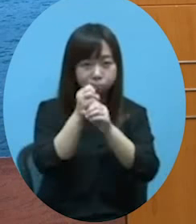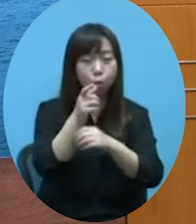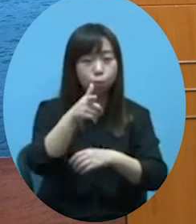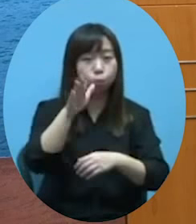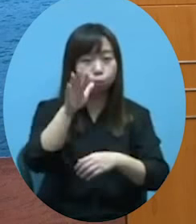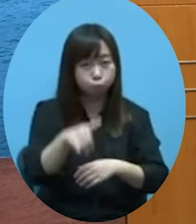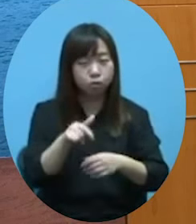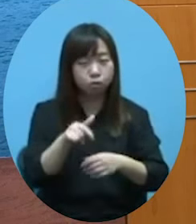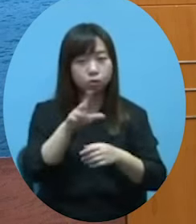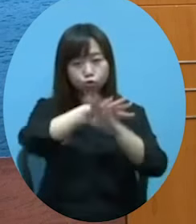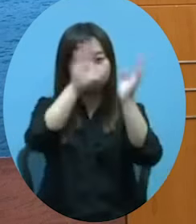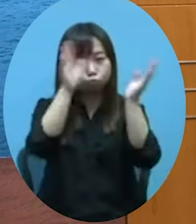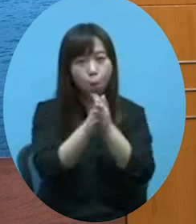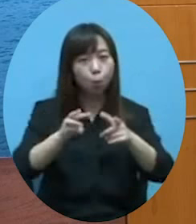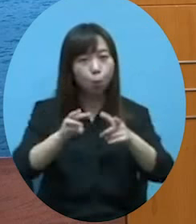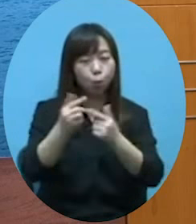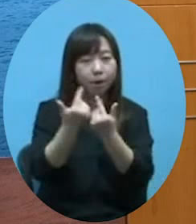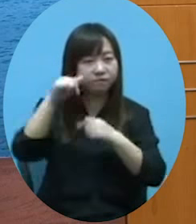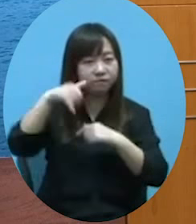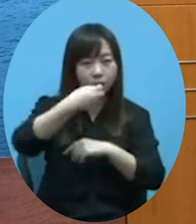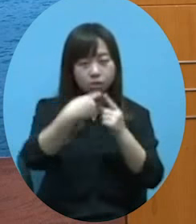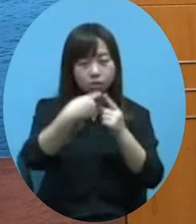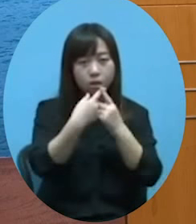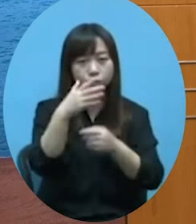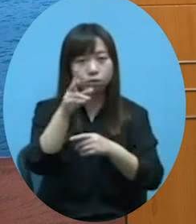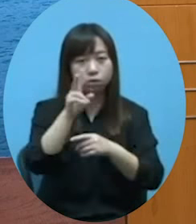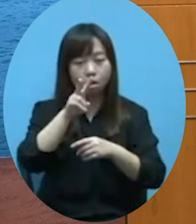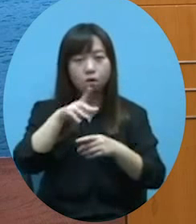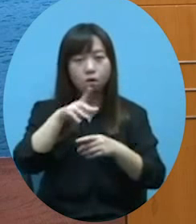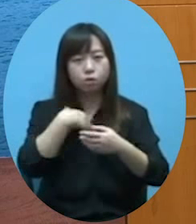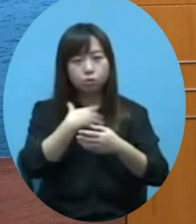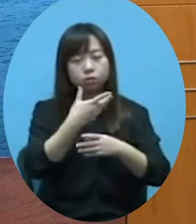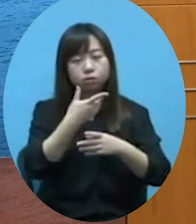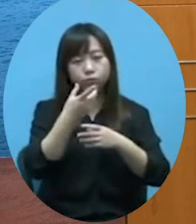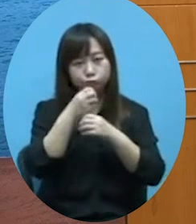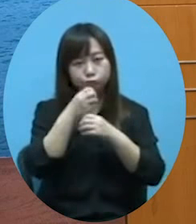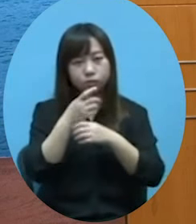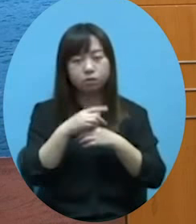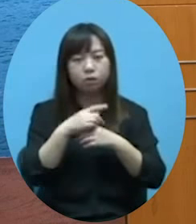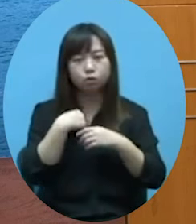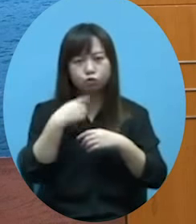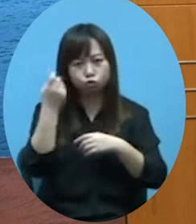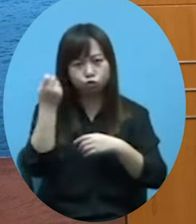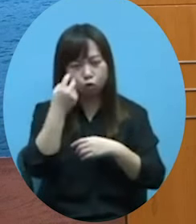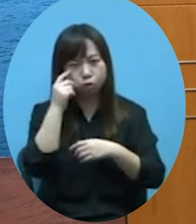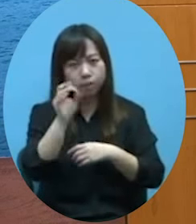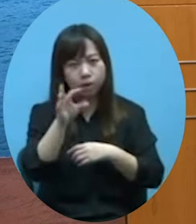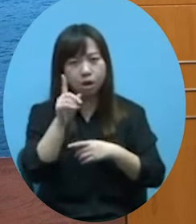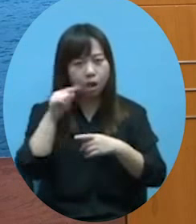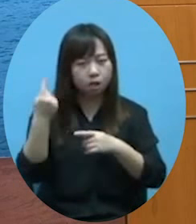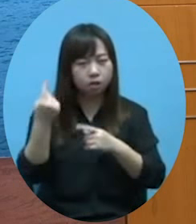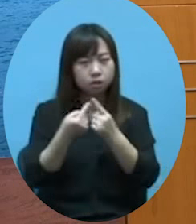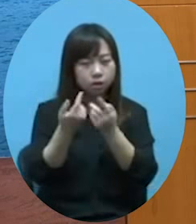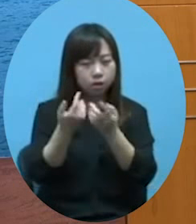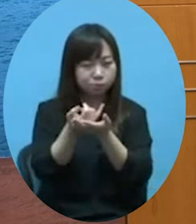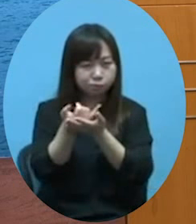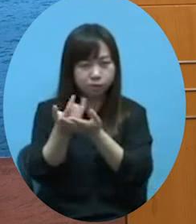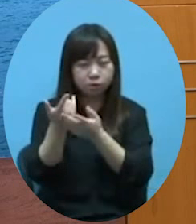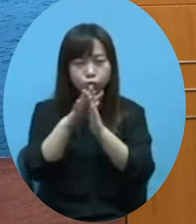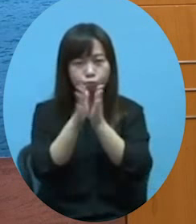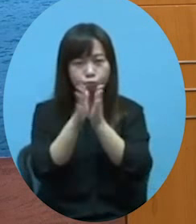是會不會用在所有湖北回香港的旅客身上還有之前探討其他的檢疫人士都會